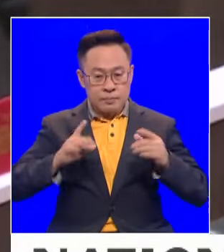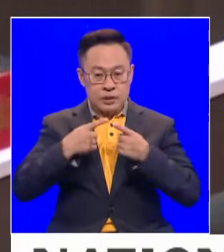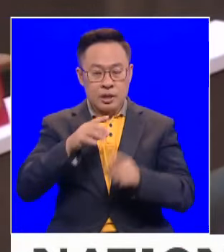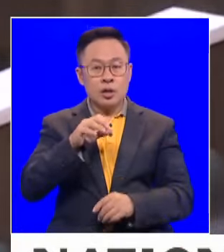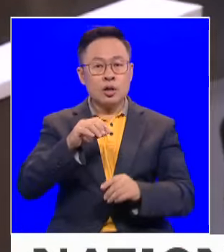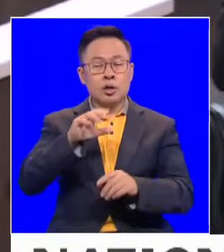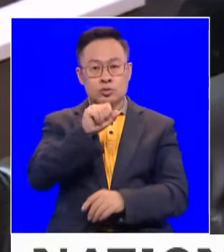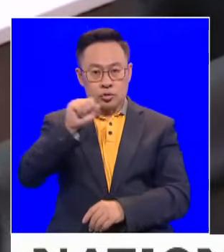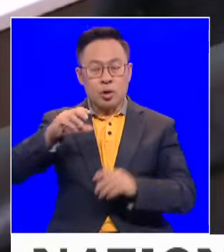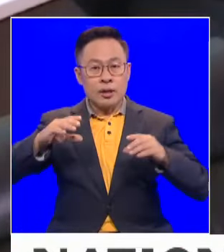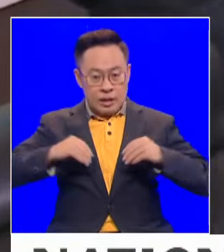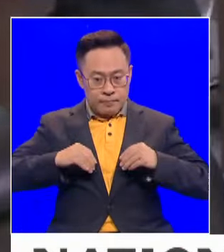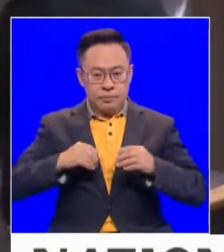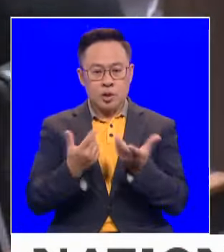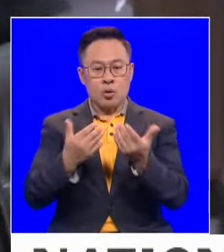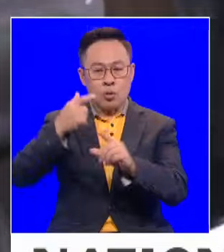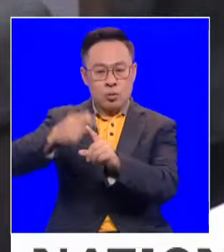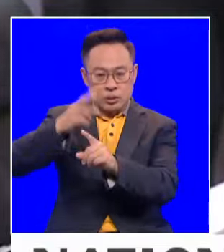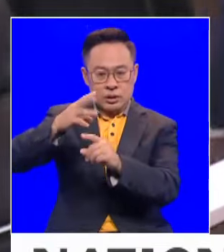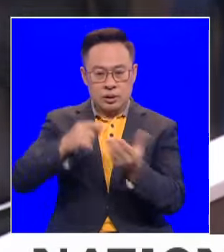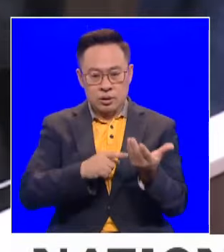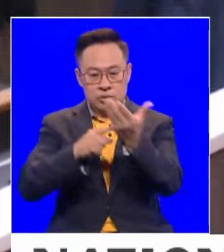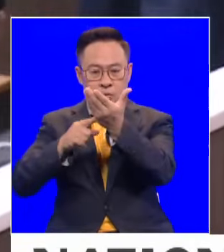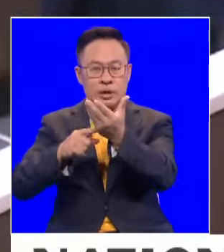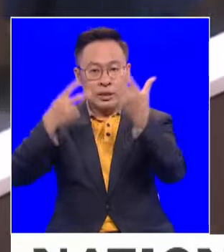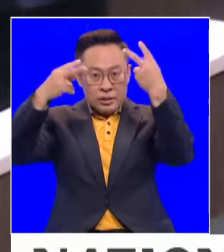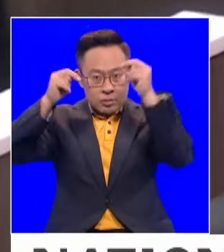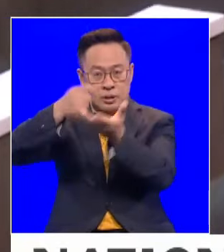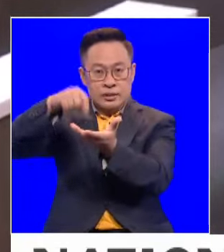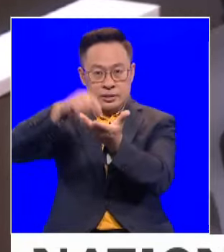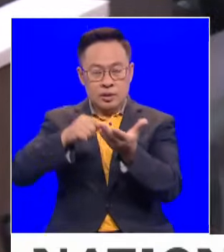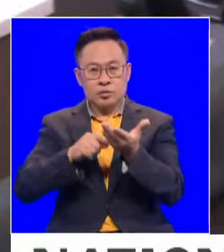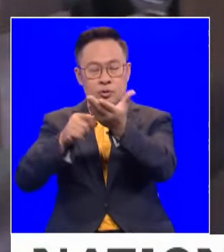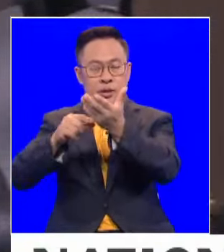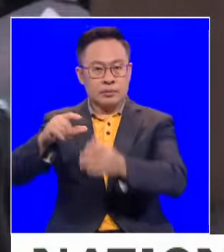ไว้ครึ่งปีสสก็สามารถส่งไปที่นายกได้เหมือนกันเออแต่ว่ามันจะทำให้เกิดความล่าช้ามันจะช้าเ่าอีครึ่งปี